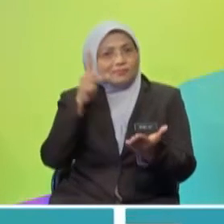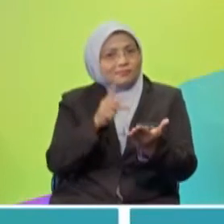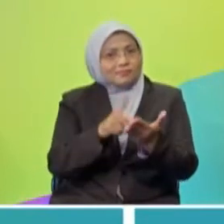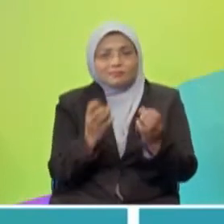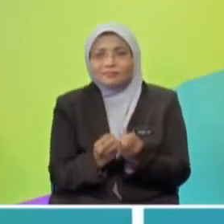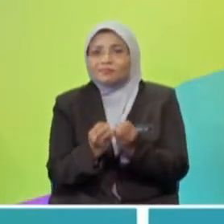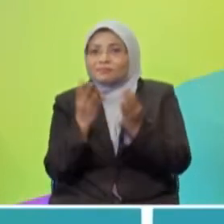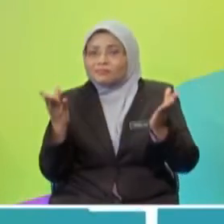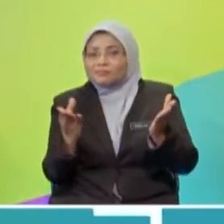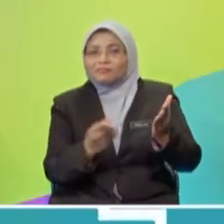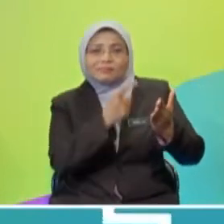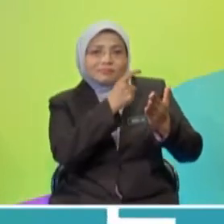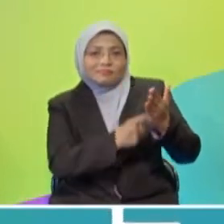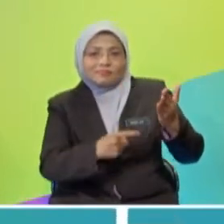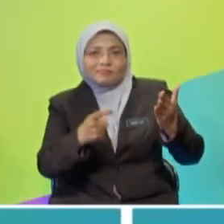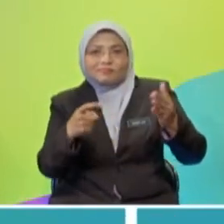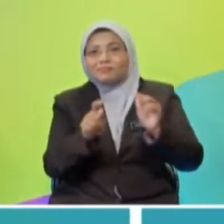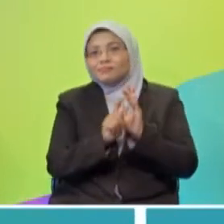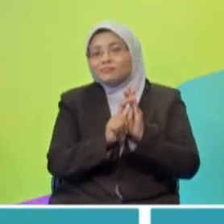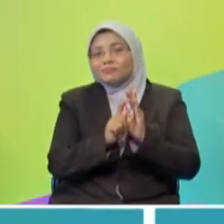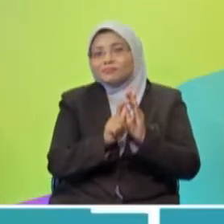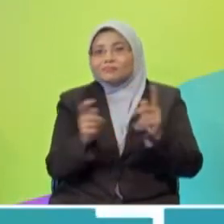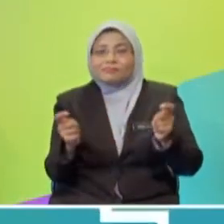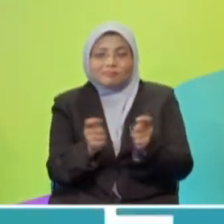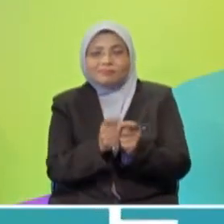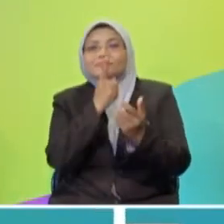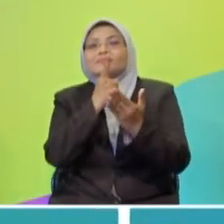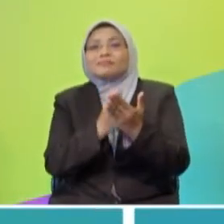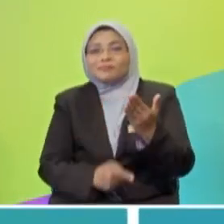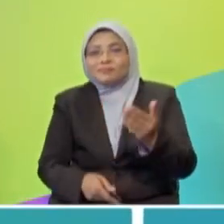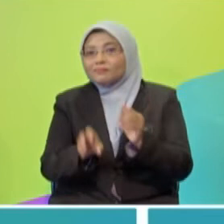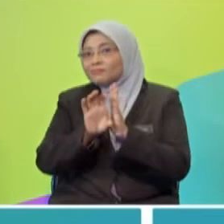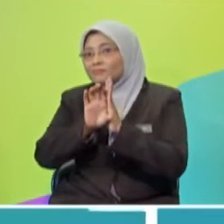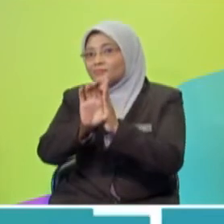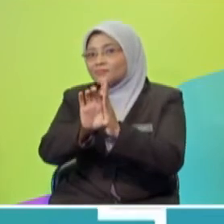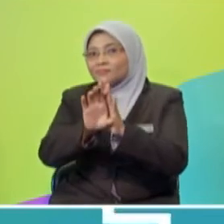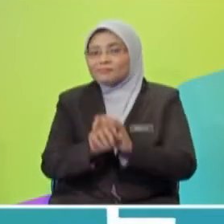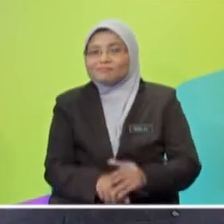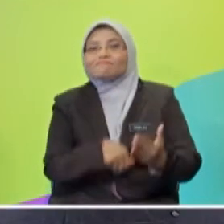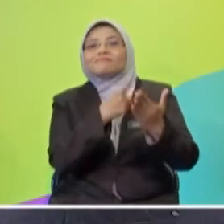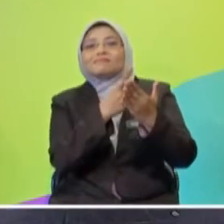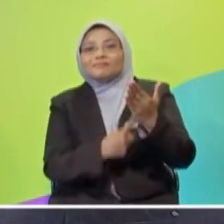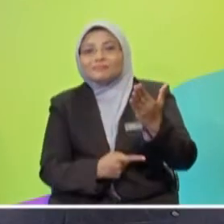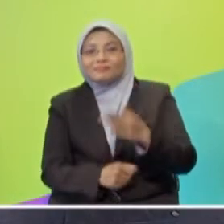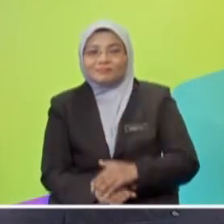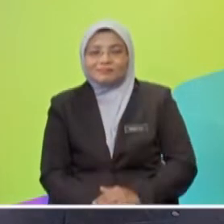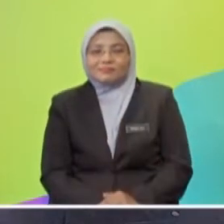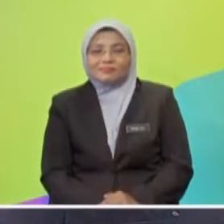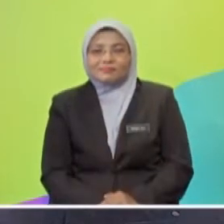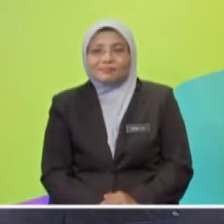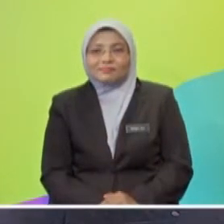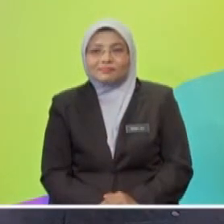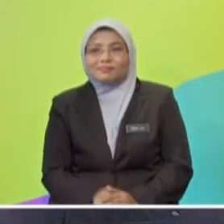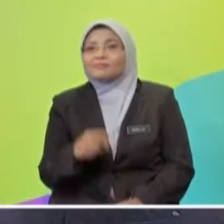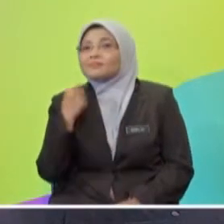jenis Cukai seperti apel dan apel masih ke TV + sayur requestnya Oke